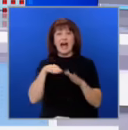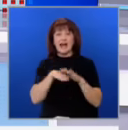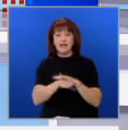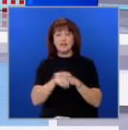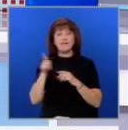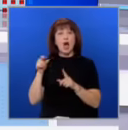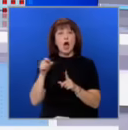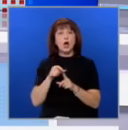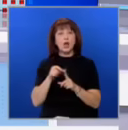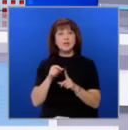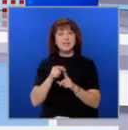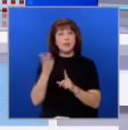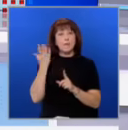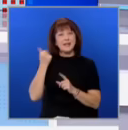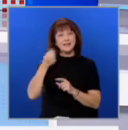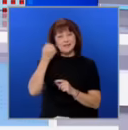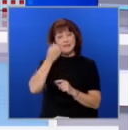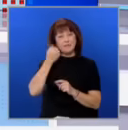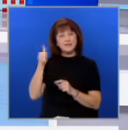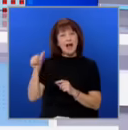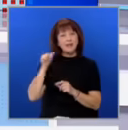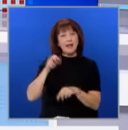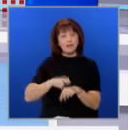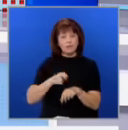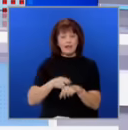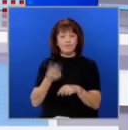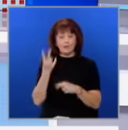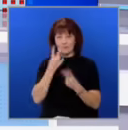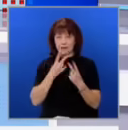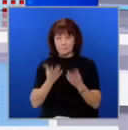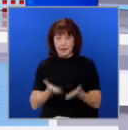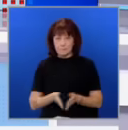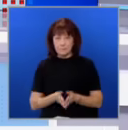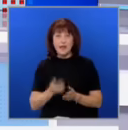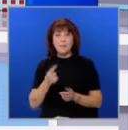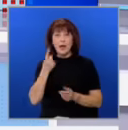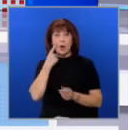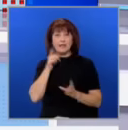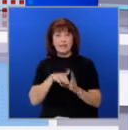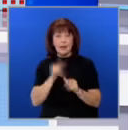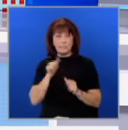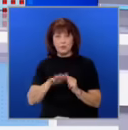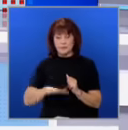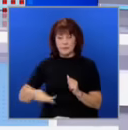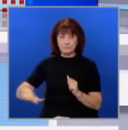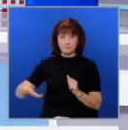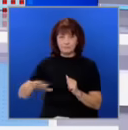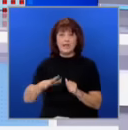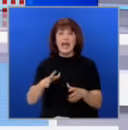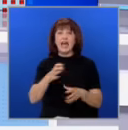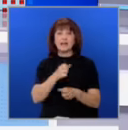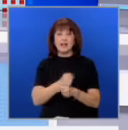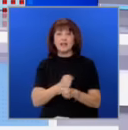която допреди дни се ползваше, знаете, от Ахмед Доган. Това научи по света и у нас. При опит да напусне териториални води пък е